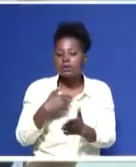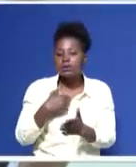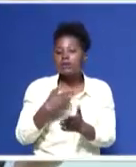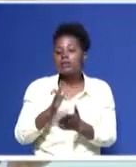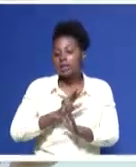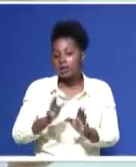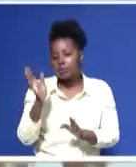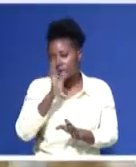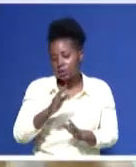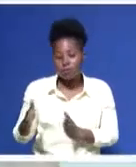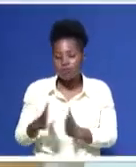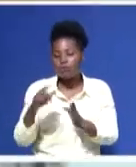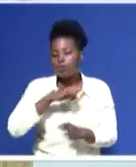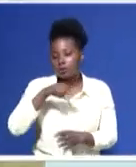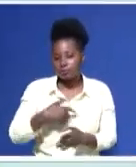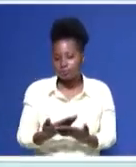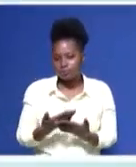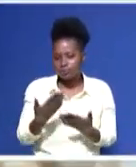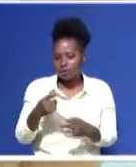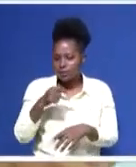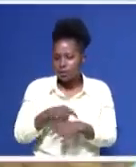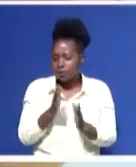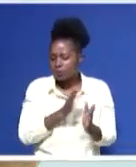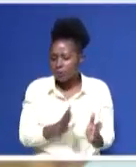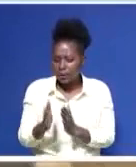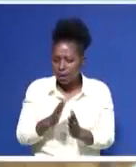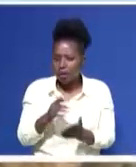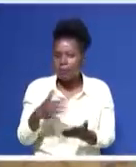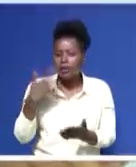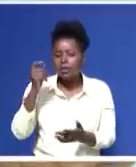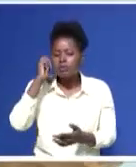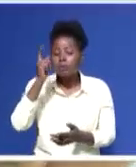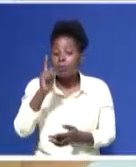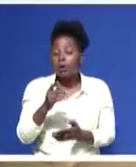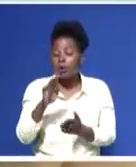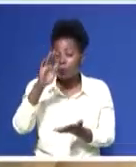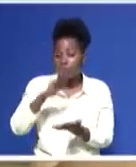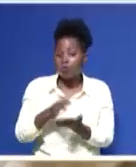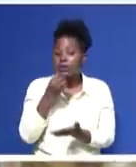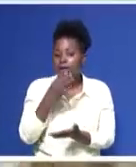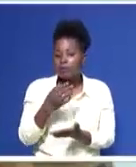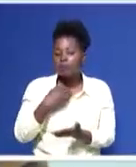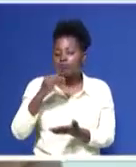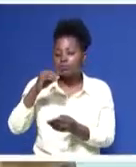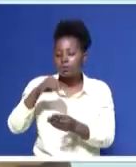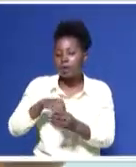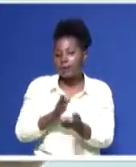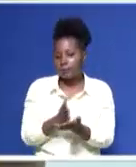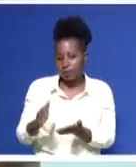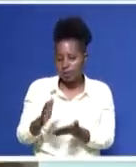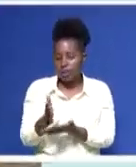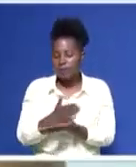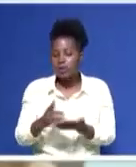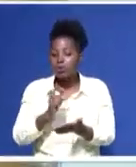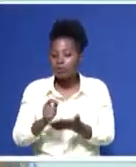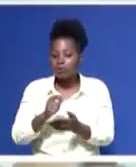tumetehamisha mifumo yetu. Kwa hivyo katika kupanga, ikigundua kuna upungufu wa taarifa fulani fulani itamweka pembeni. Kwa hiyo baadhi ya wanafunzi